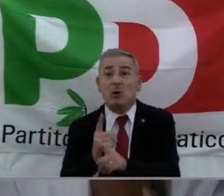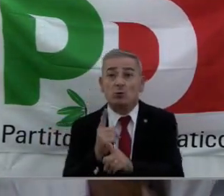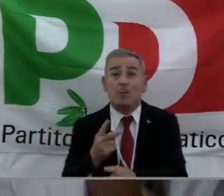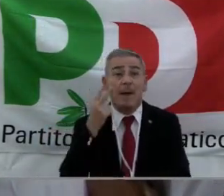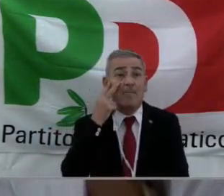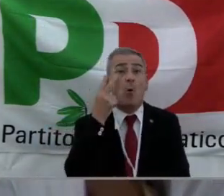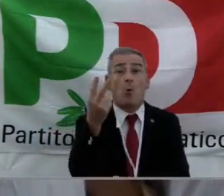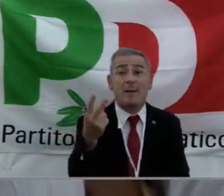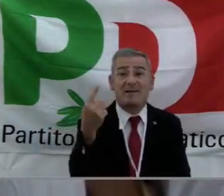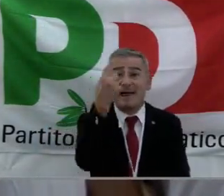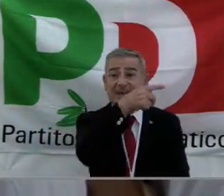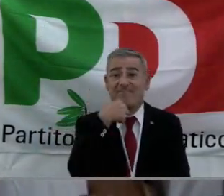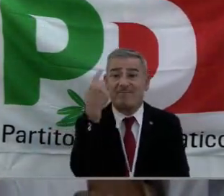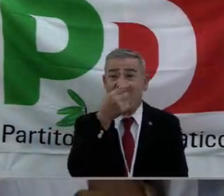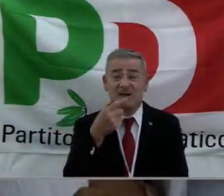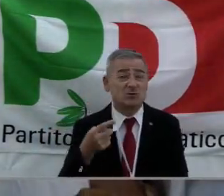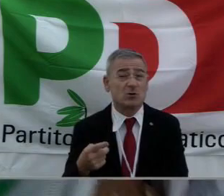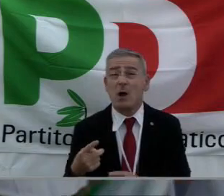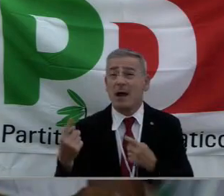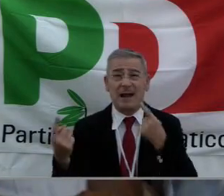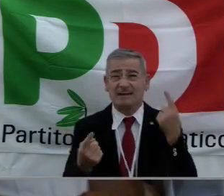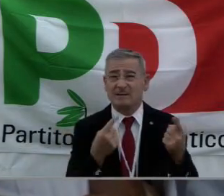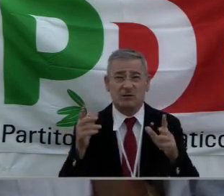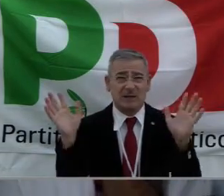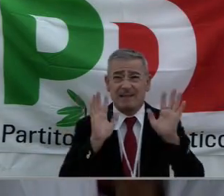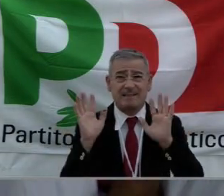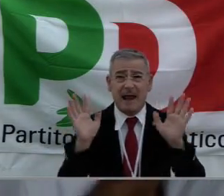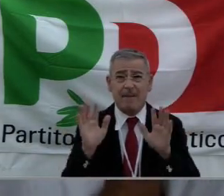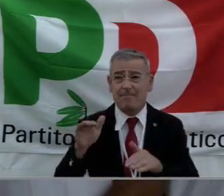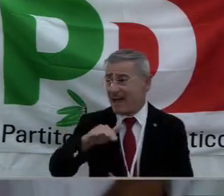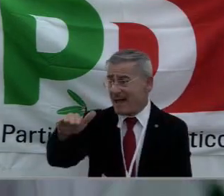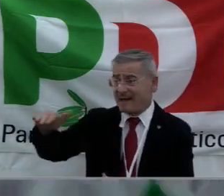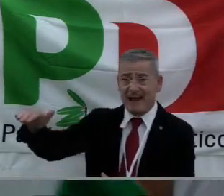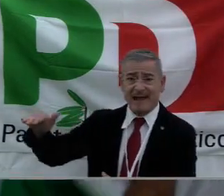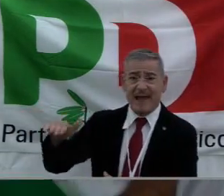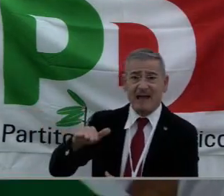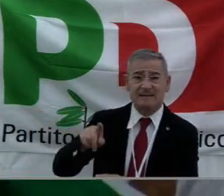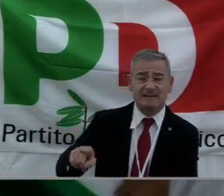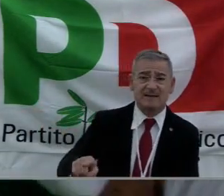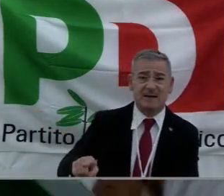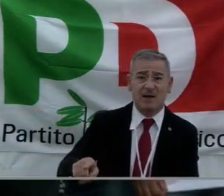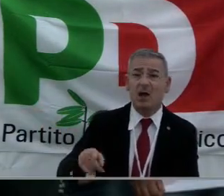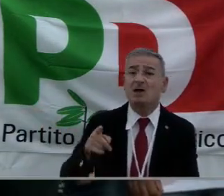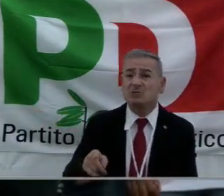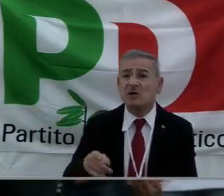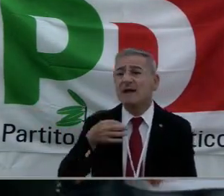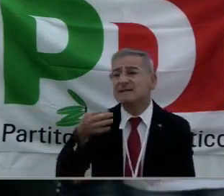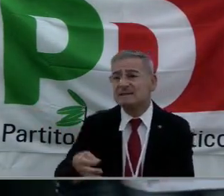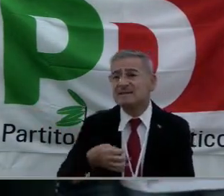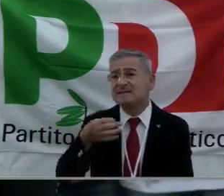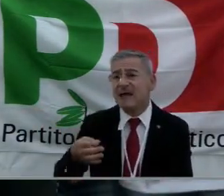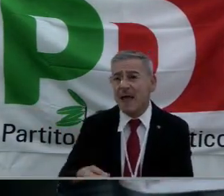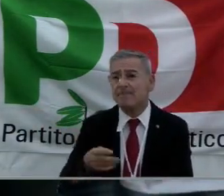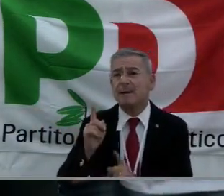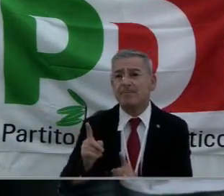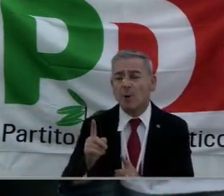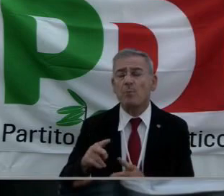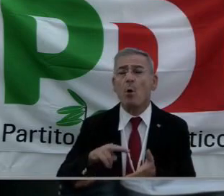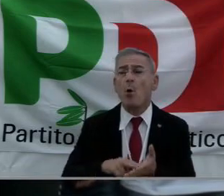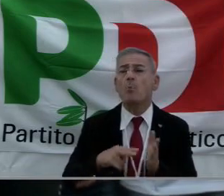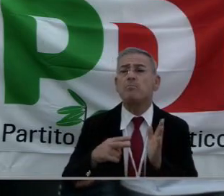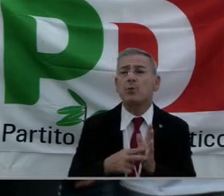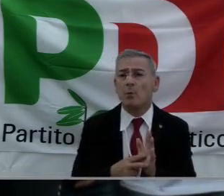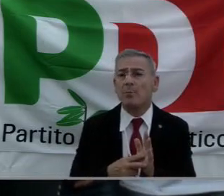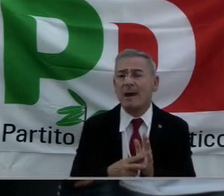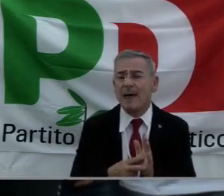in faccia il dramma di questi ragazzi. Ancora una volta c'è una gigantesca questione generazionale